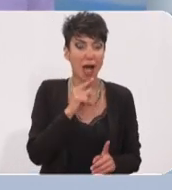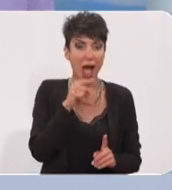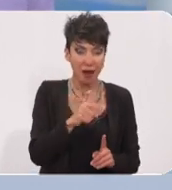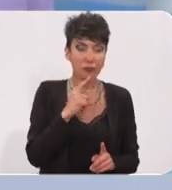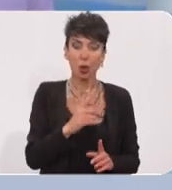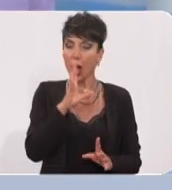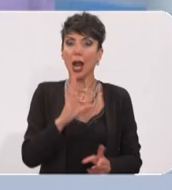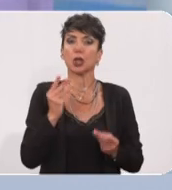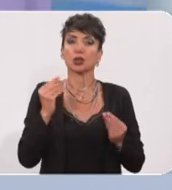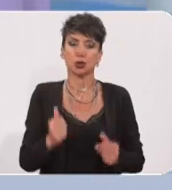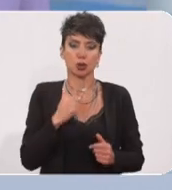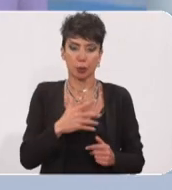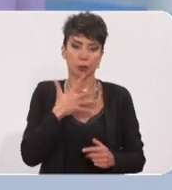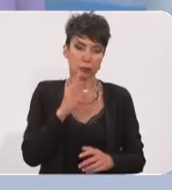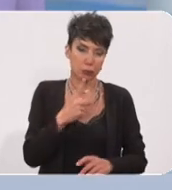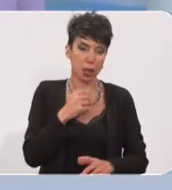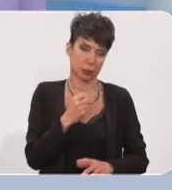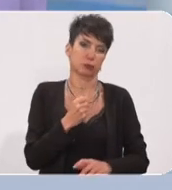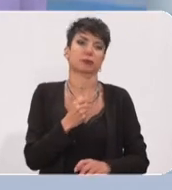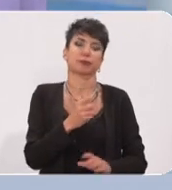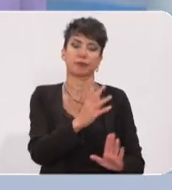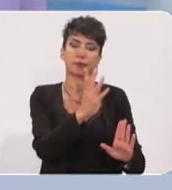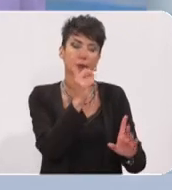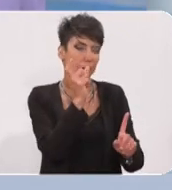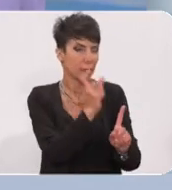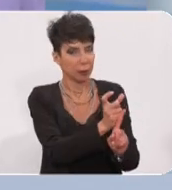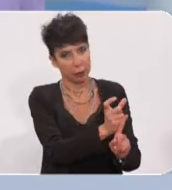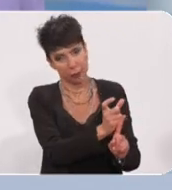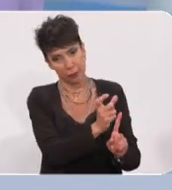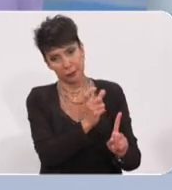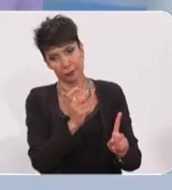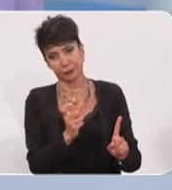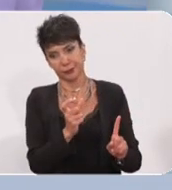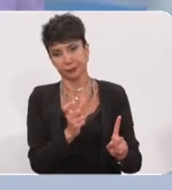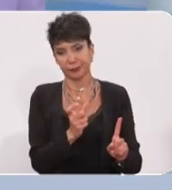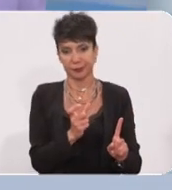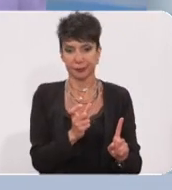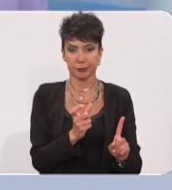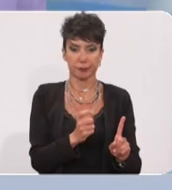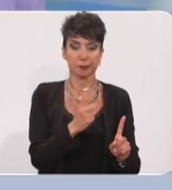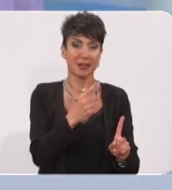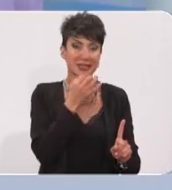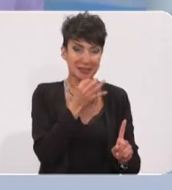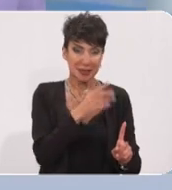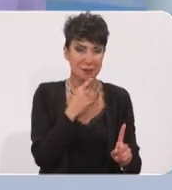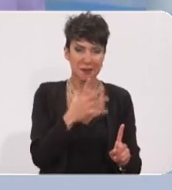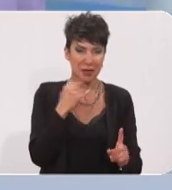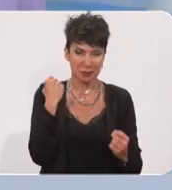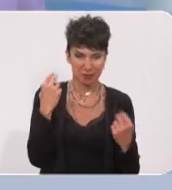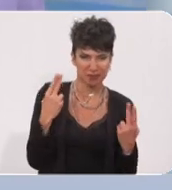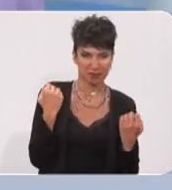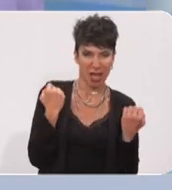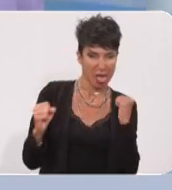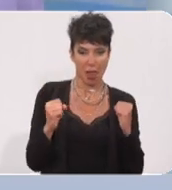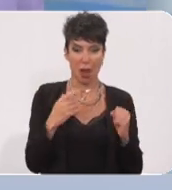παράγοντας που ενισχύει τους κινδύνους για τον ελληνικό λαό. Την ίδια ώρα, θα είναι εδώ και η εκπρόσωπη της Νέας Δημοκρατίας, την ίδια ώρα που